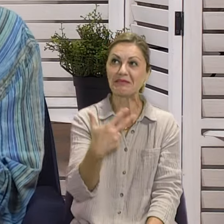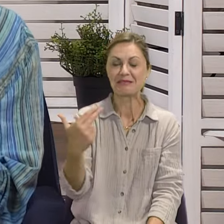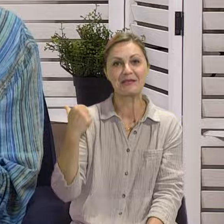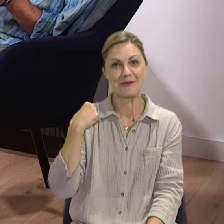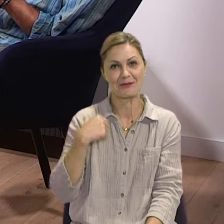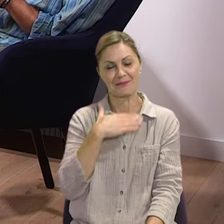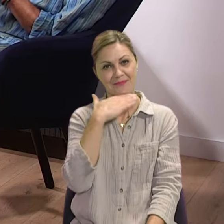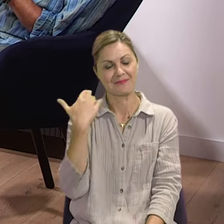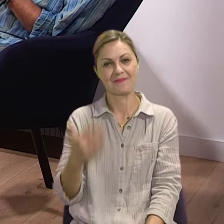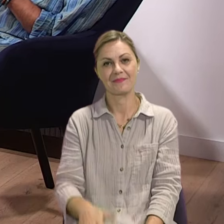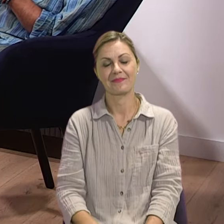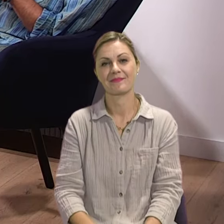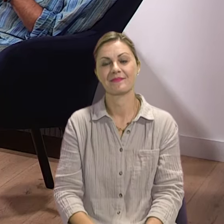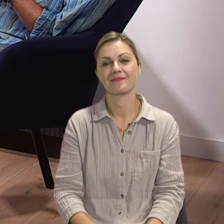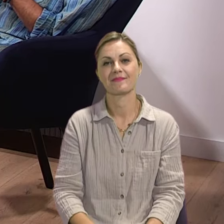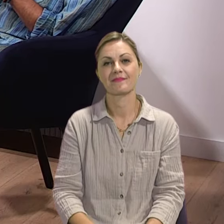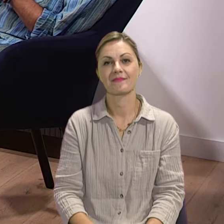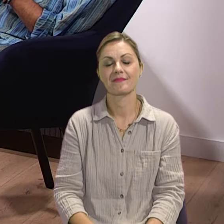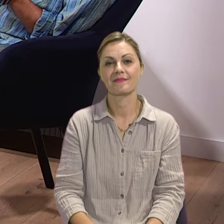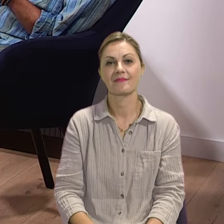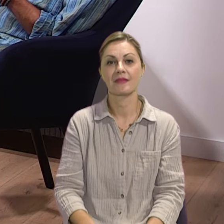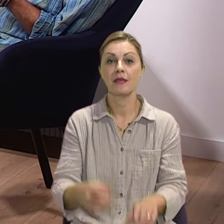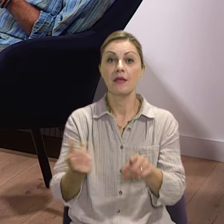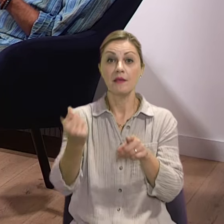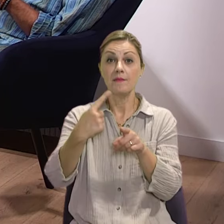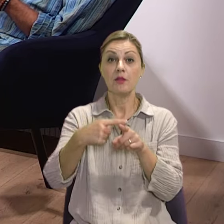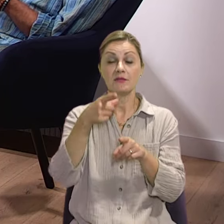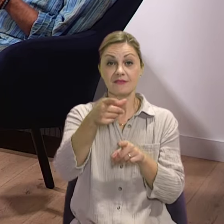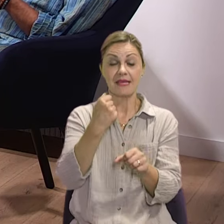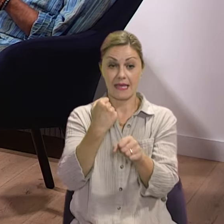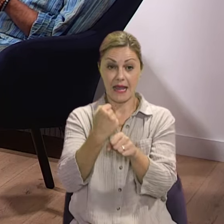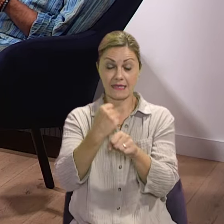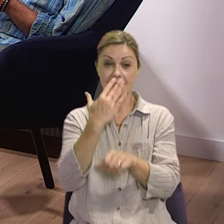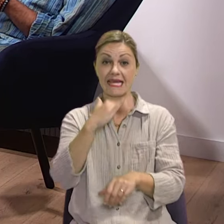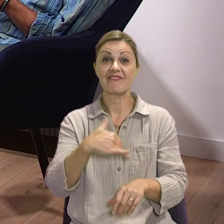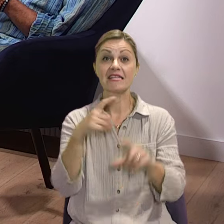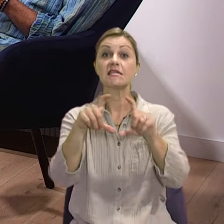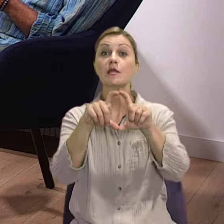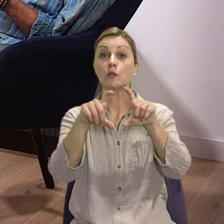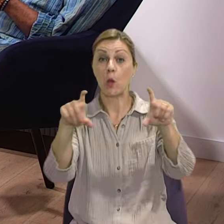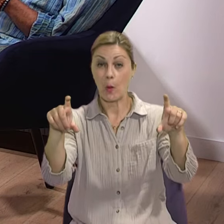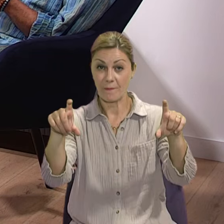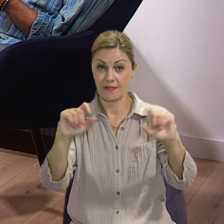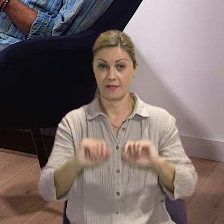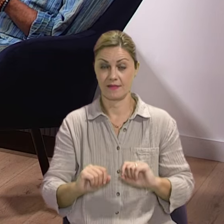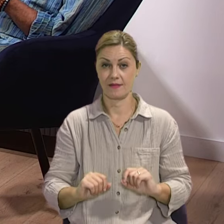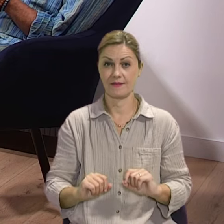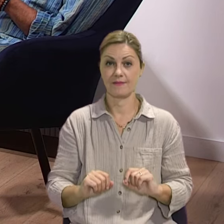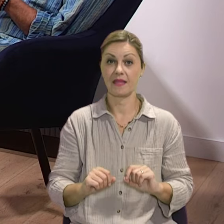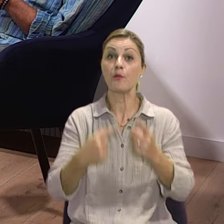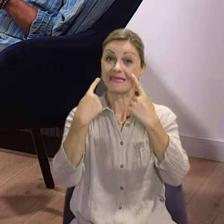brojka. Angažirani ste i u Hrvatskom domu. On nam je postao središte